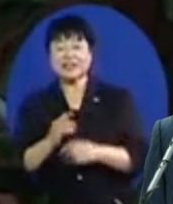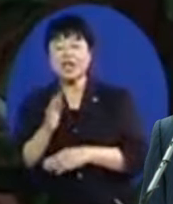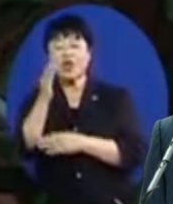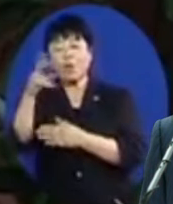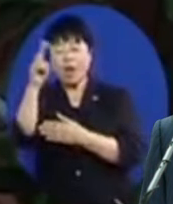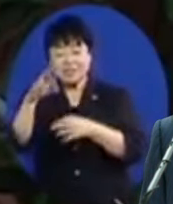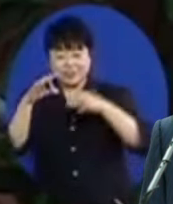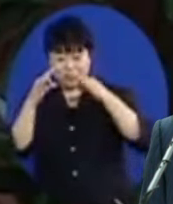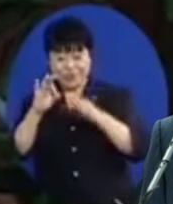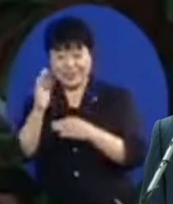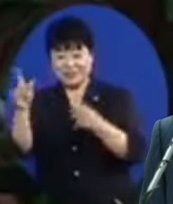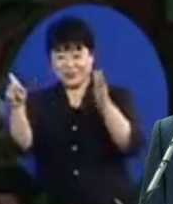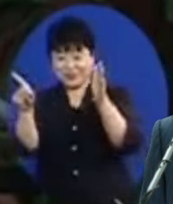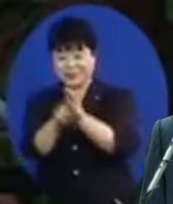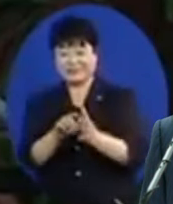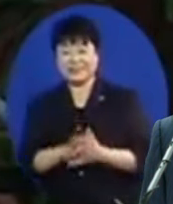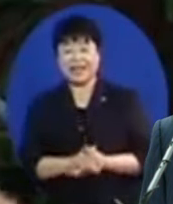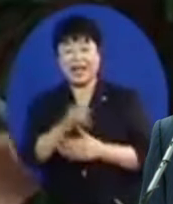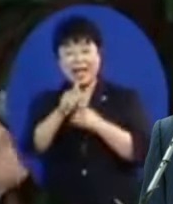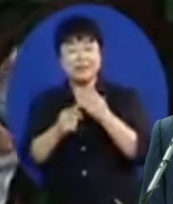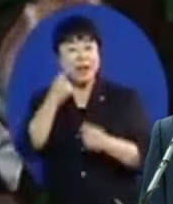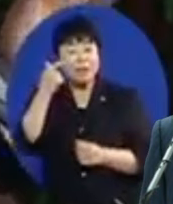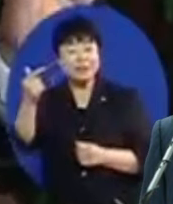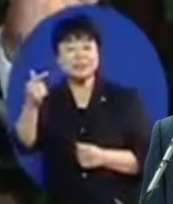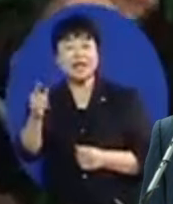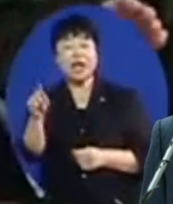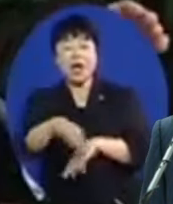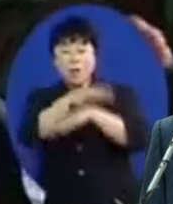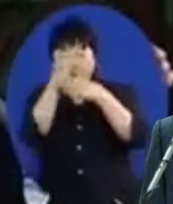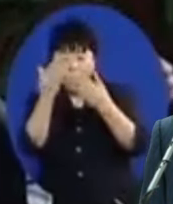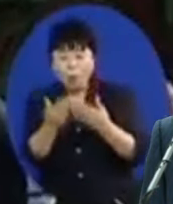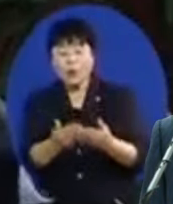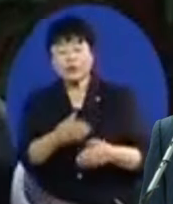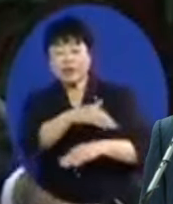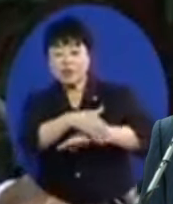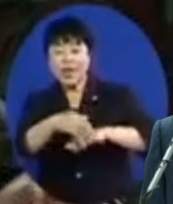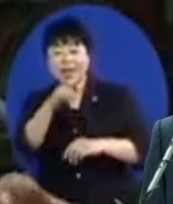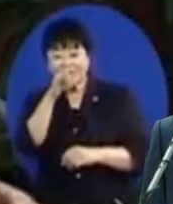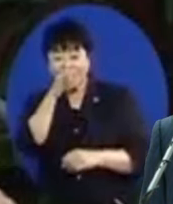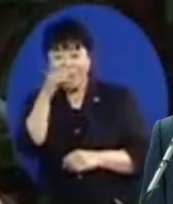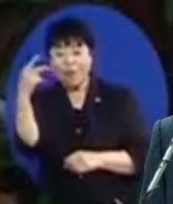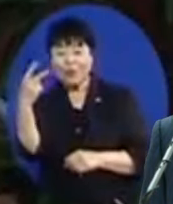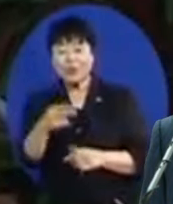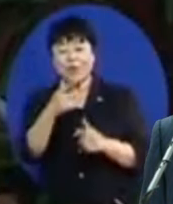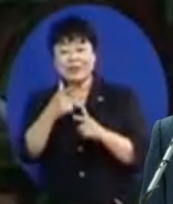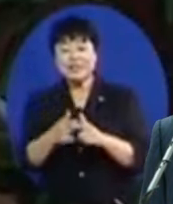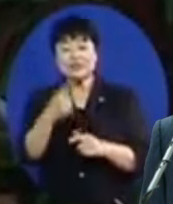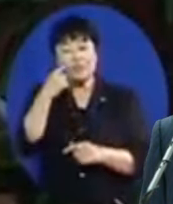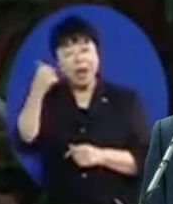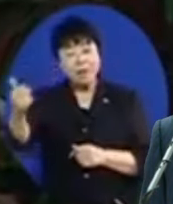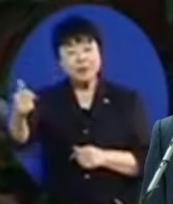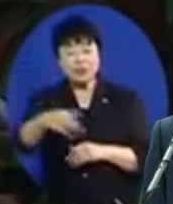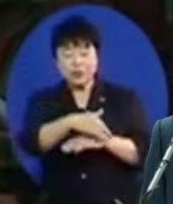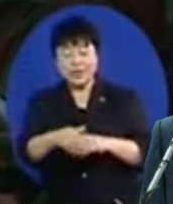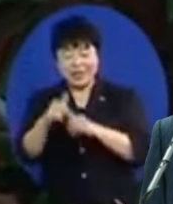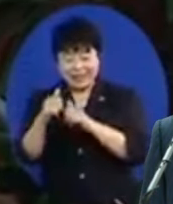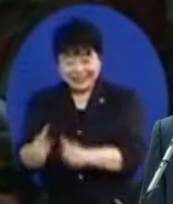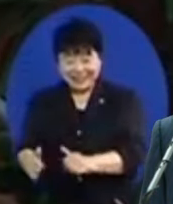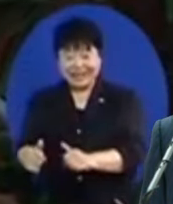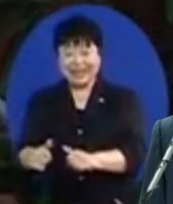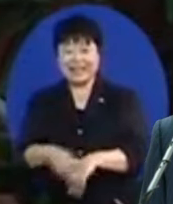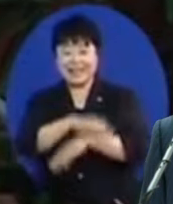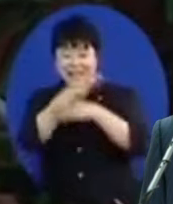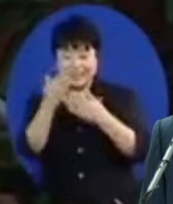영광과 찬송을 돌려야 됩니다. 하나님 아버지가 모든 것을 다 계획하시고 예수님은 아버지의 계획을 따라 모든 것을